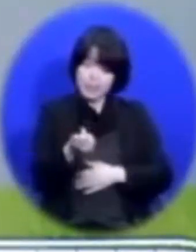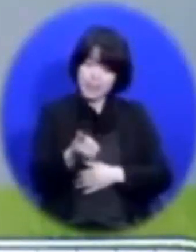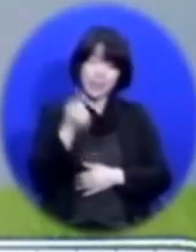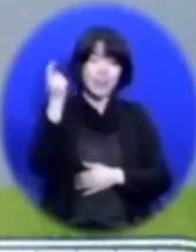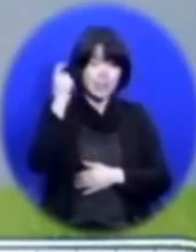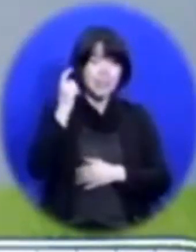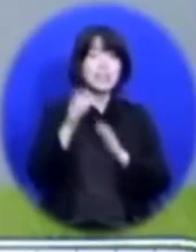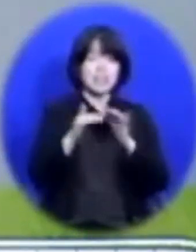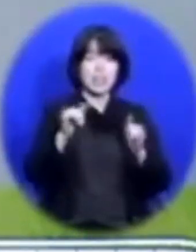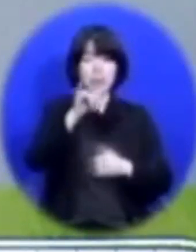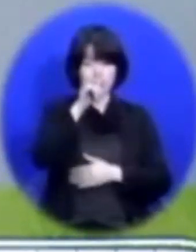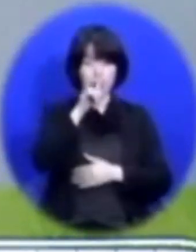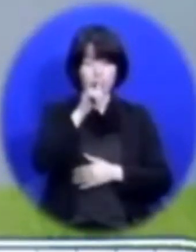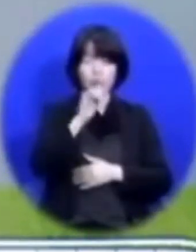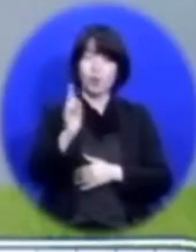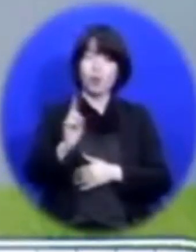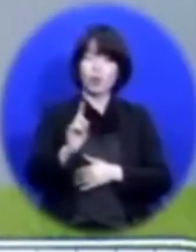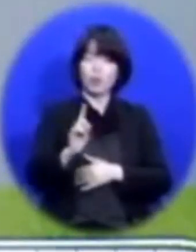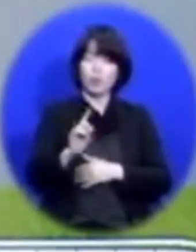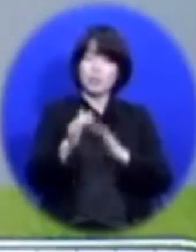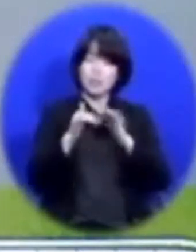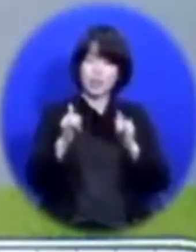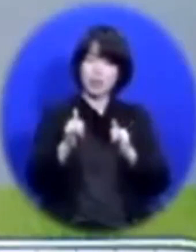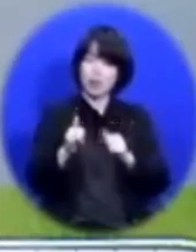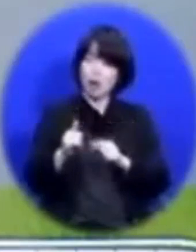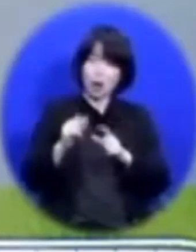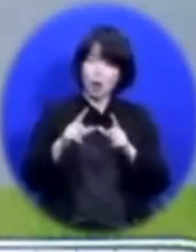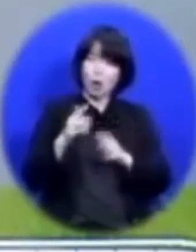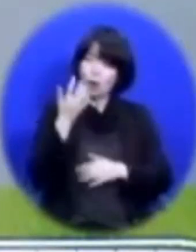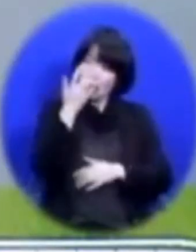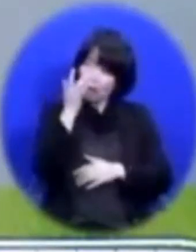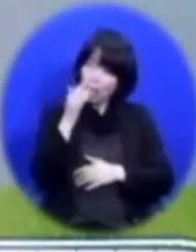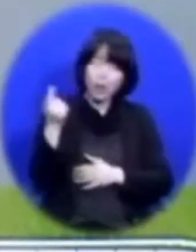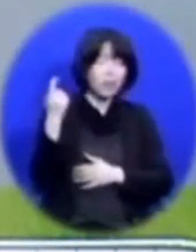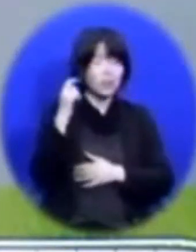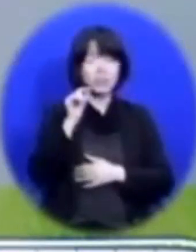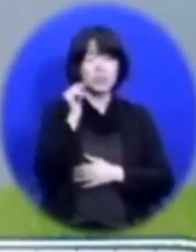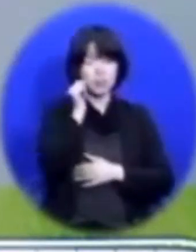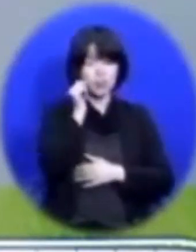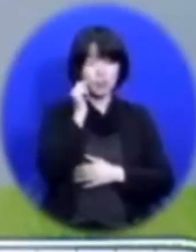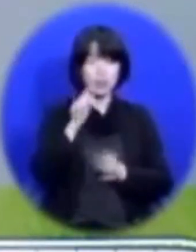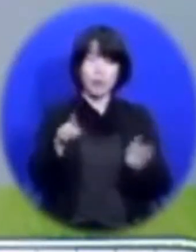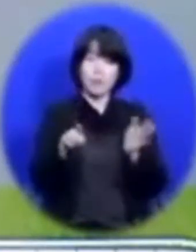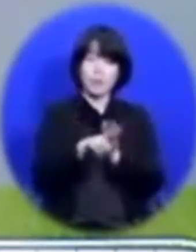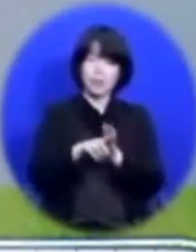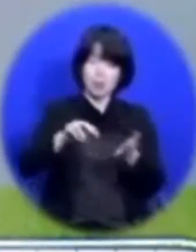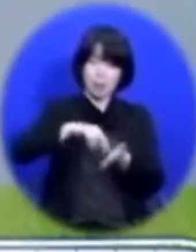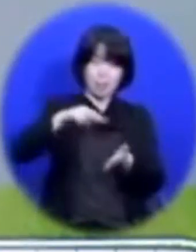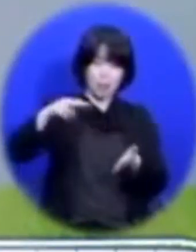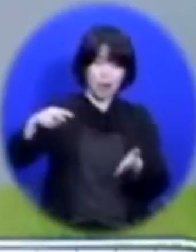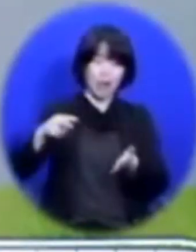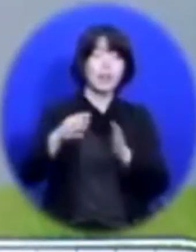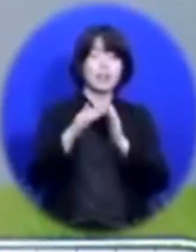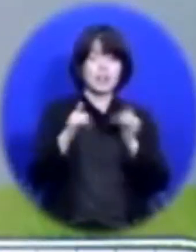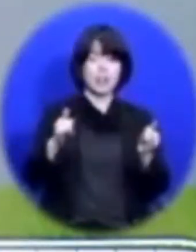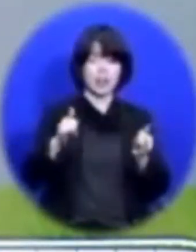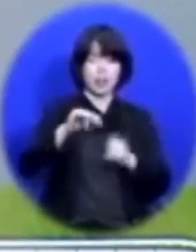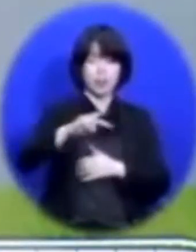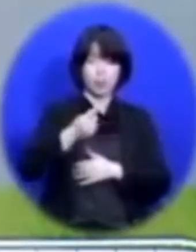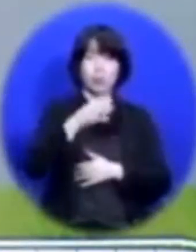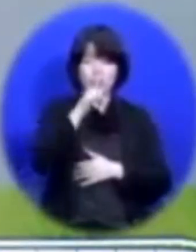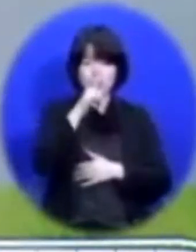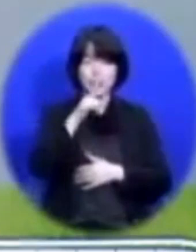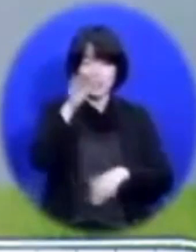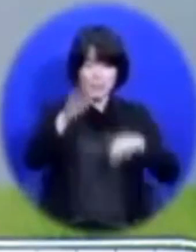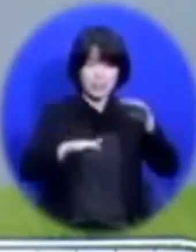,어떤사람은희미하게듣고,또 어떤사람은거의이해하지못해서 믿음이흔들리기도